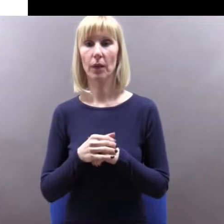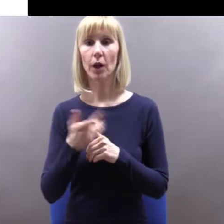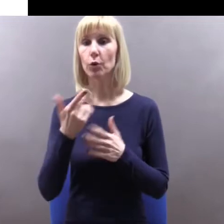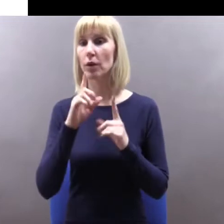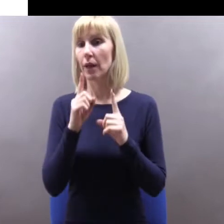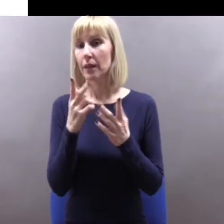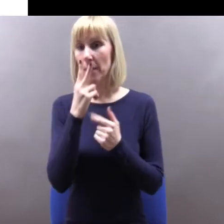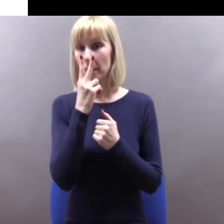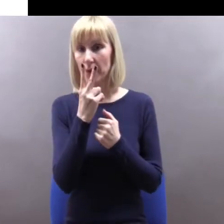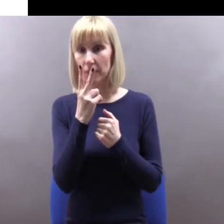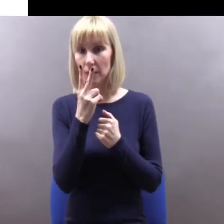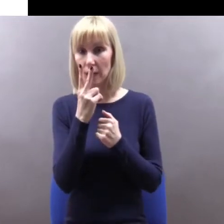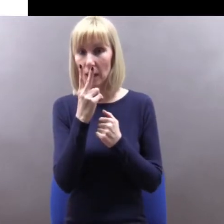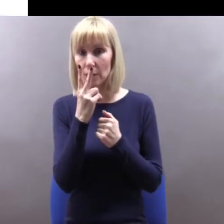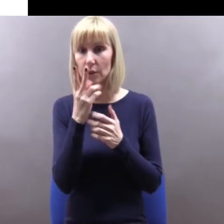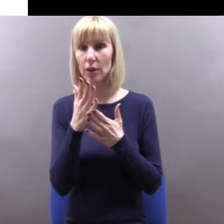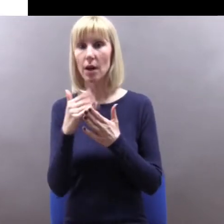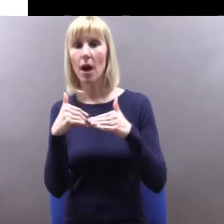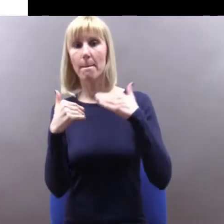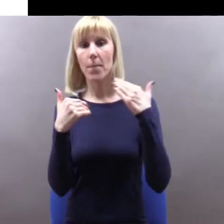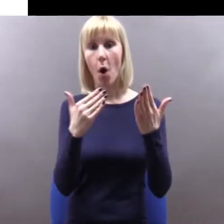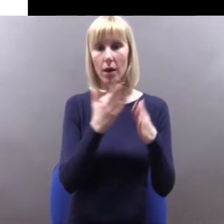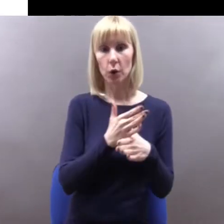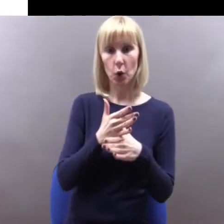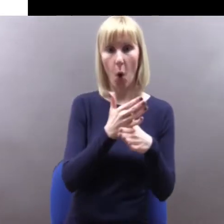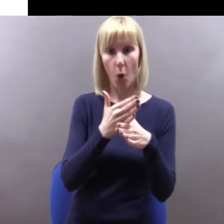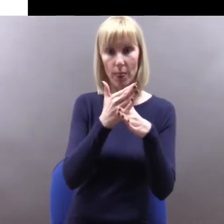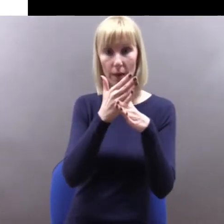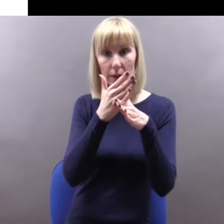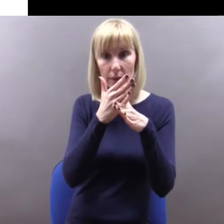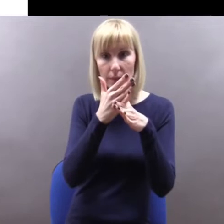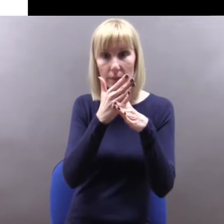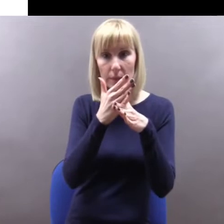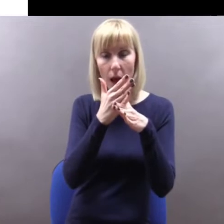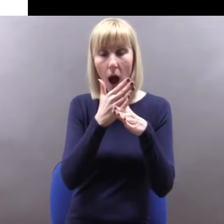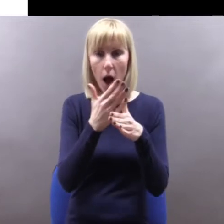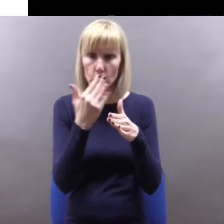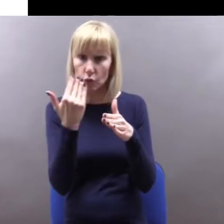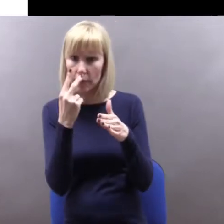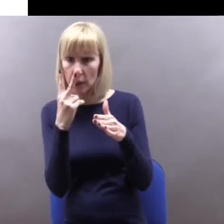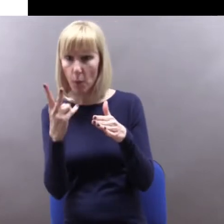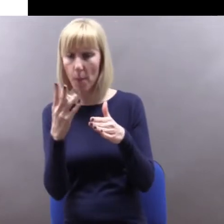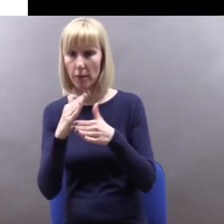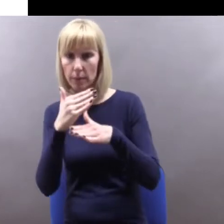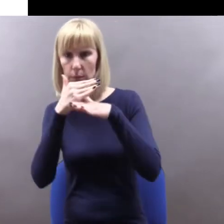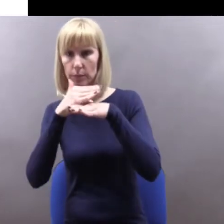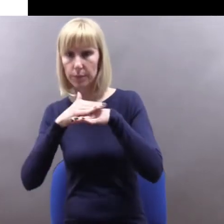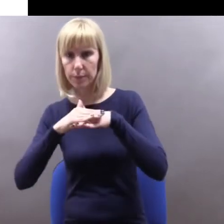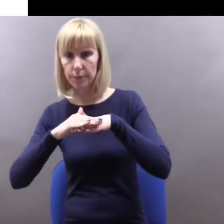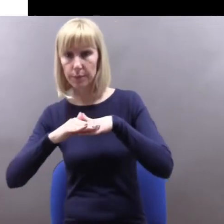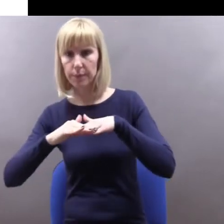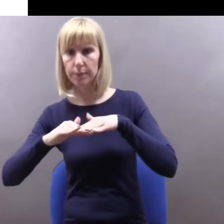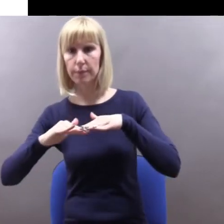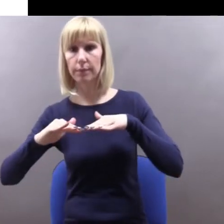też pełnić funkcję platformy podnośnika, który umożliwi osobie na wózku czy